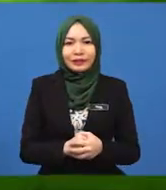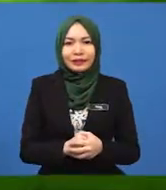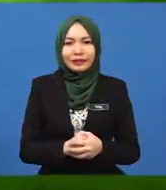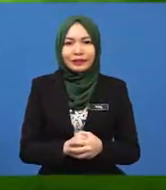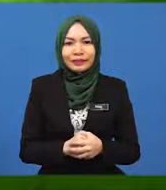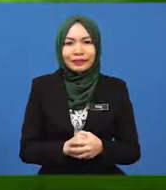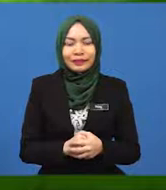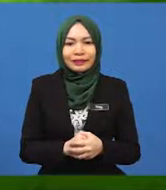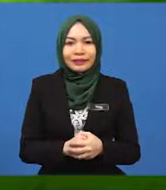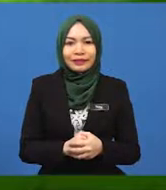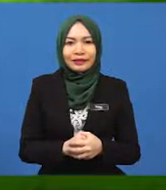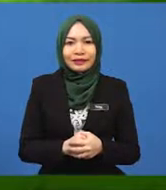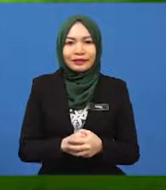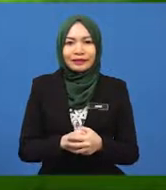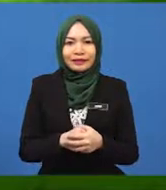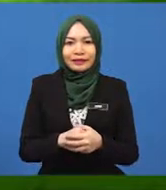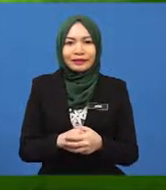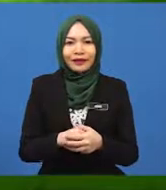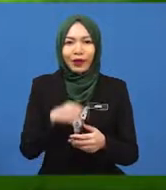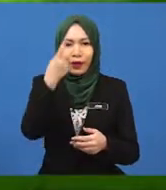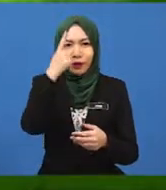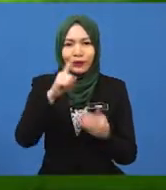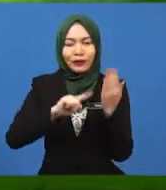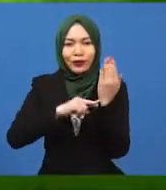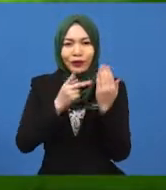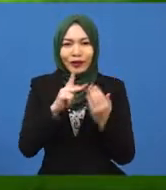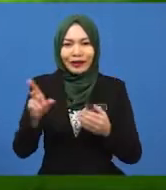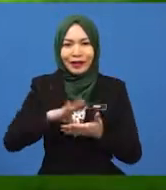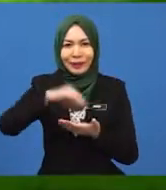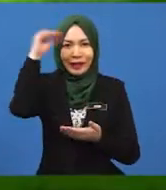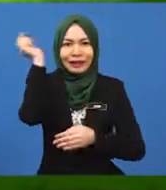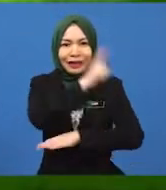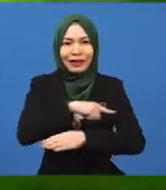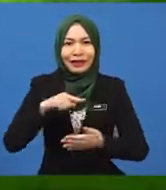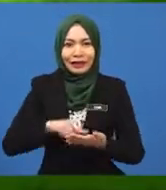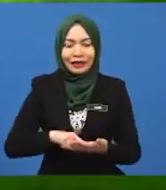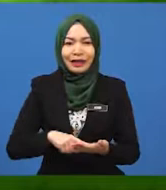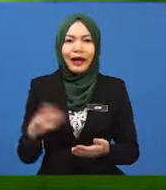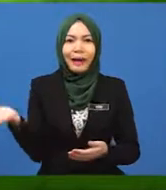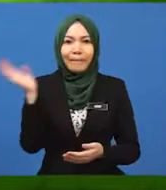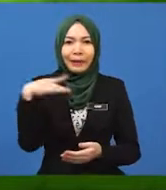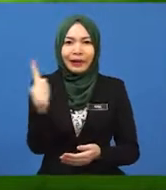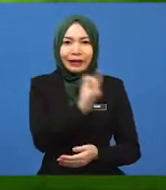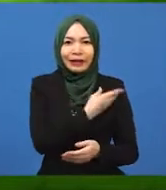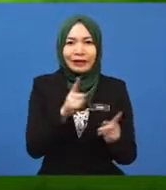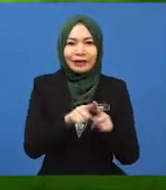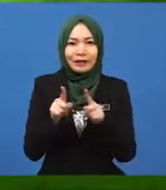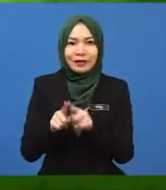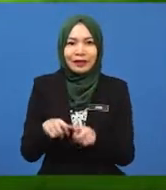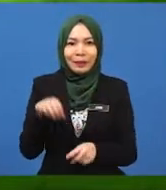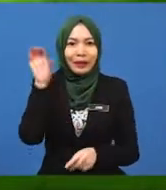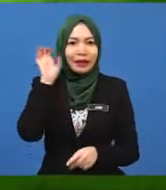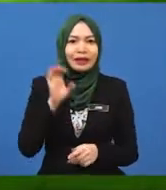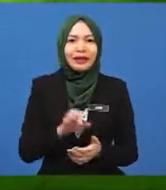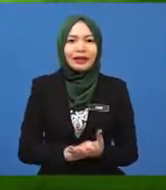Sebelum kita meneruskan pembelajaran pada hari ini, marilah sama-sama kita mendengar amanat